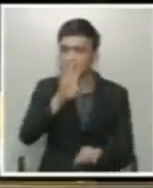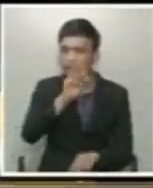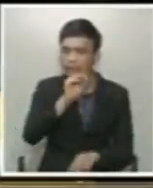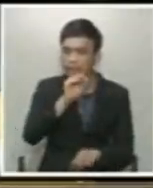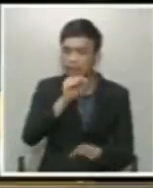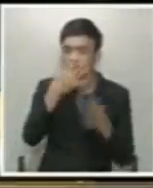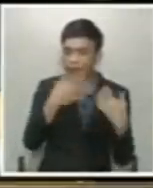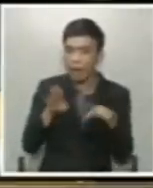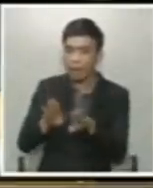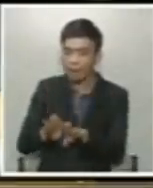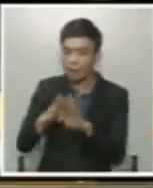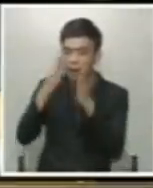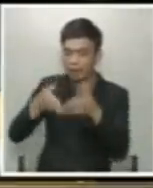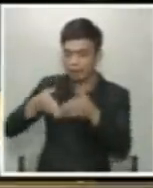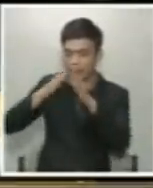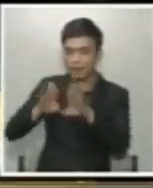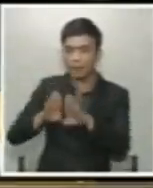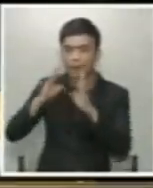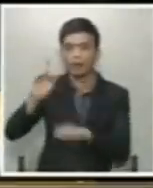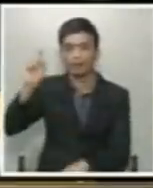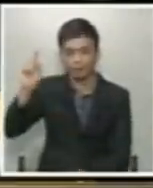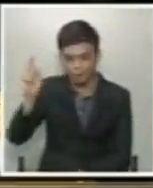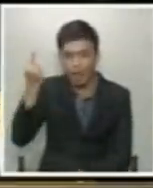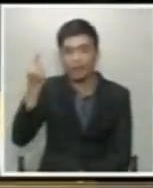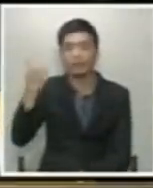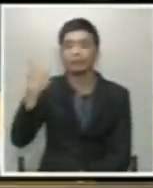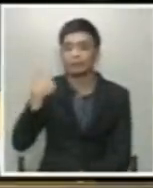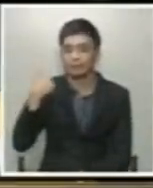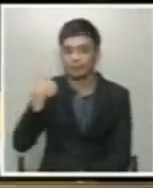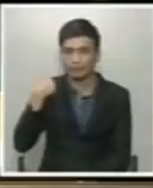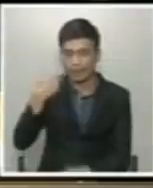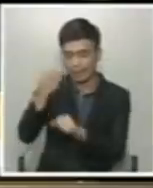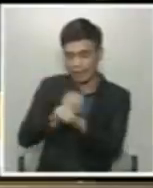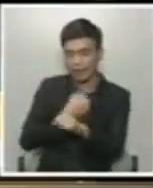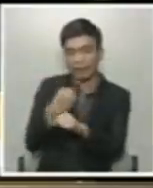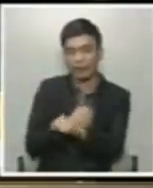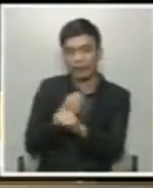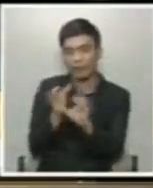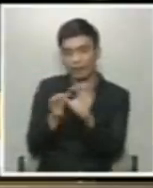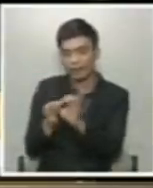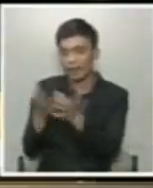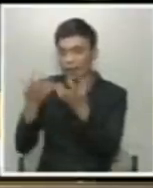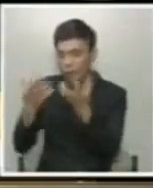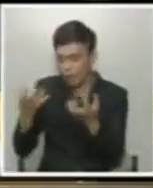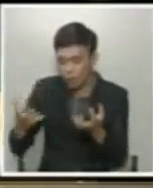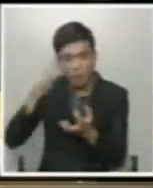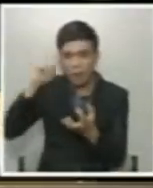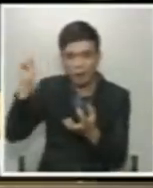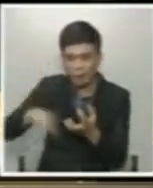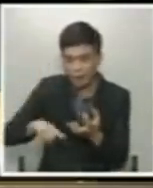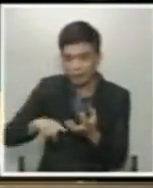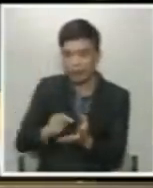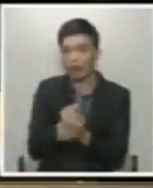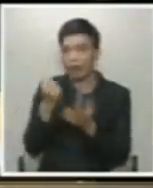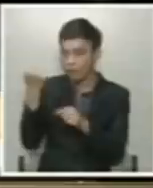ที่ Eastern Economic Corridor นะครับที่ฝึกคนที่ใช้เครื่องมือไม่เป็นให้ใช้เครื่องมือเ